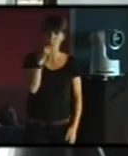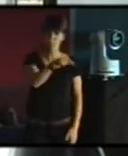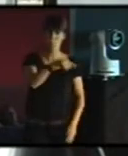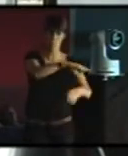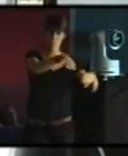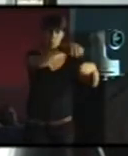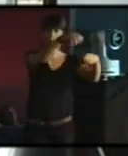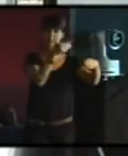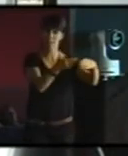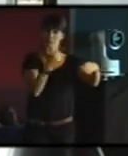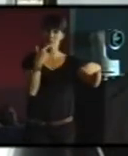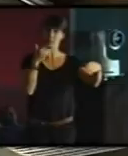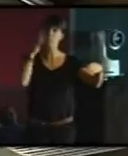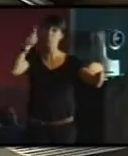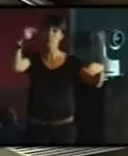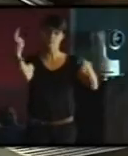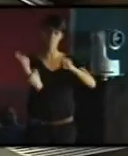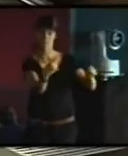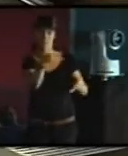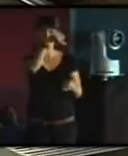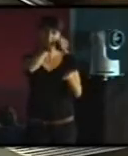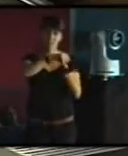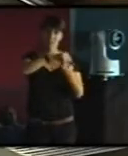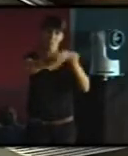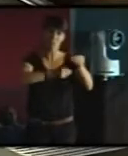et international du vin et des civilisations. Oui, il va l'être, ça.